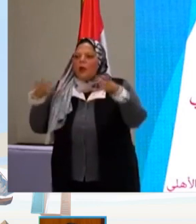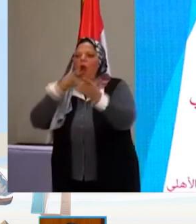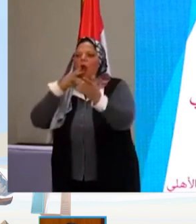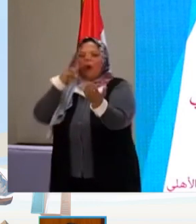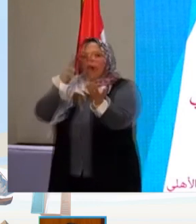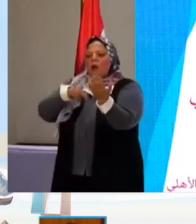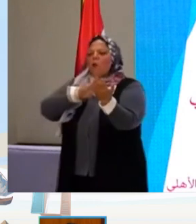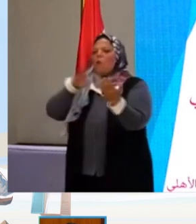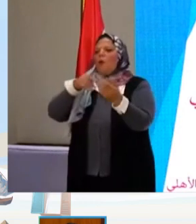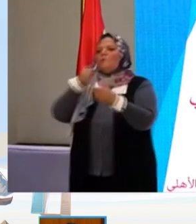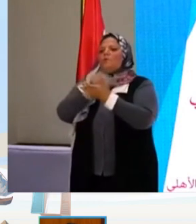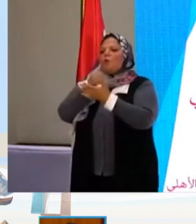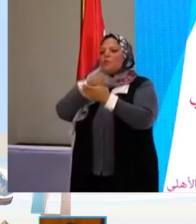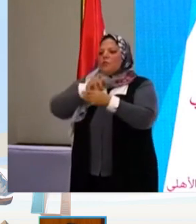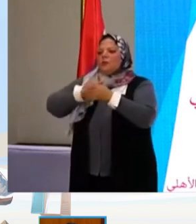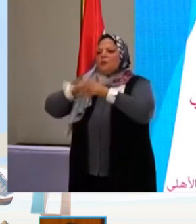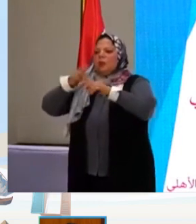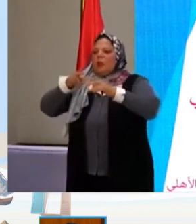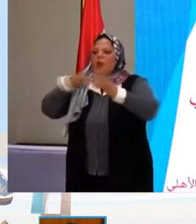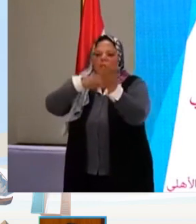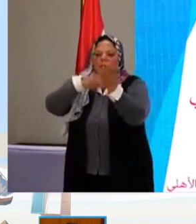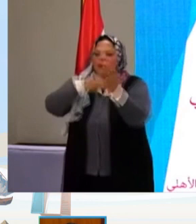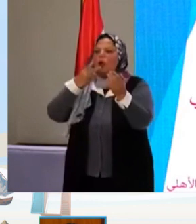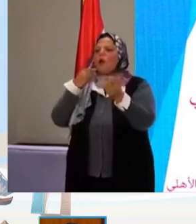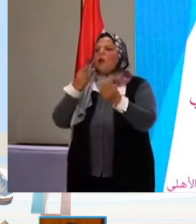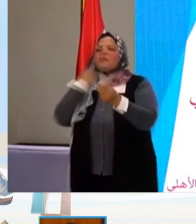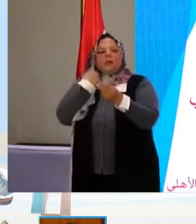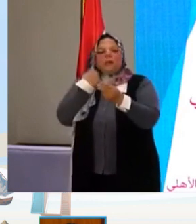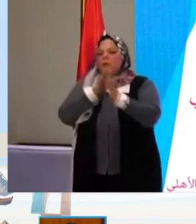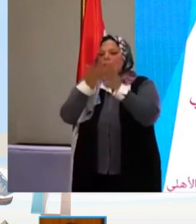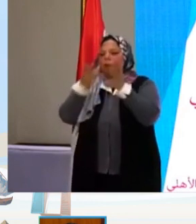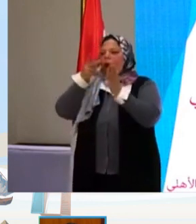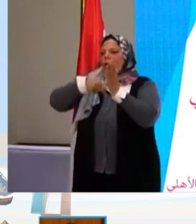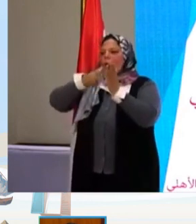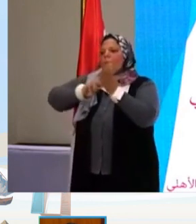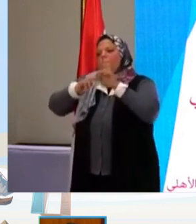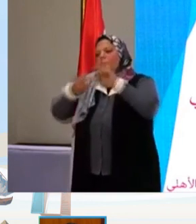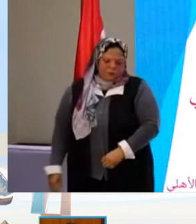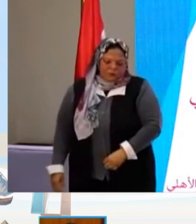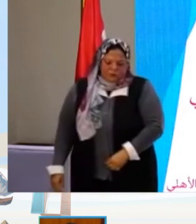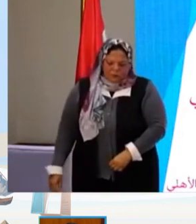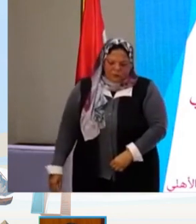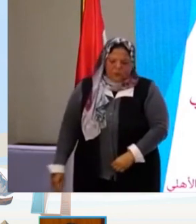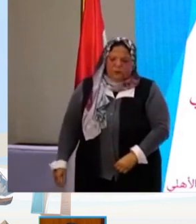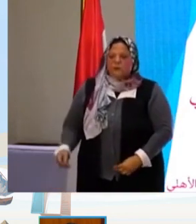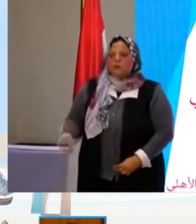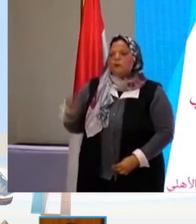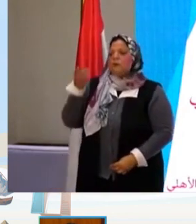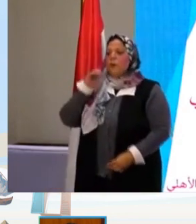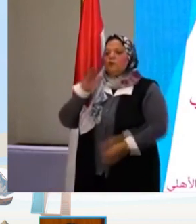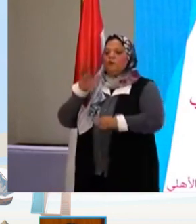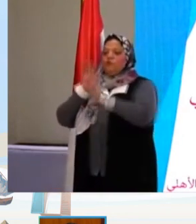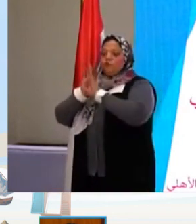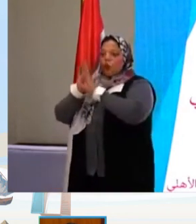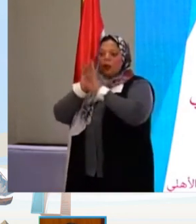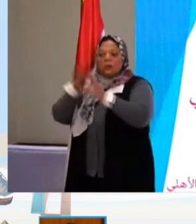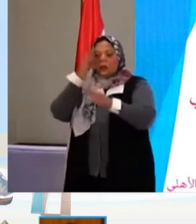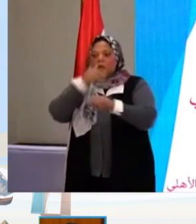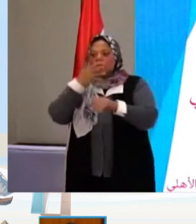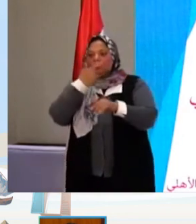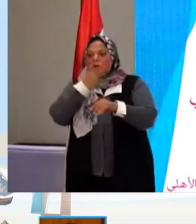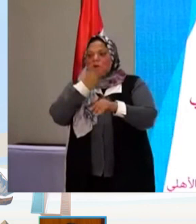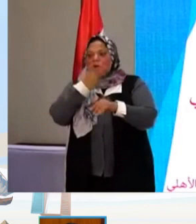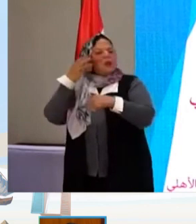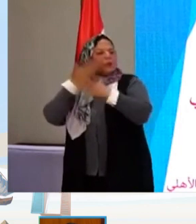انها تتقدم للجهه الاداريه. عظيم عظيم ان احنا راينا حاجه زي دي، عظيم ان احنا راينا ان في فتره كورونا بالتاكيد كان في ظروف كتيره جدا